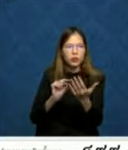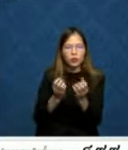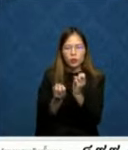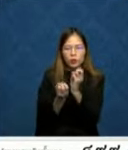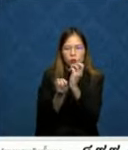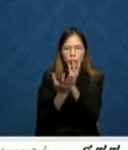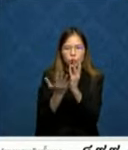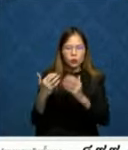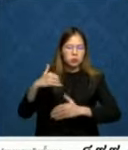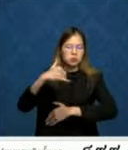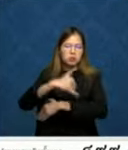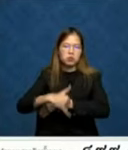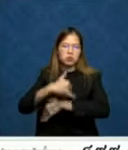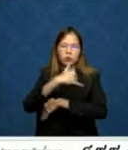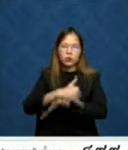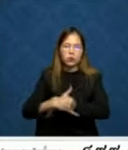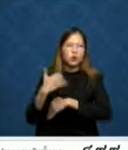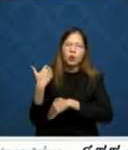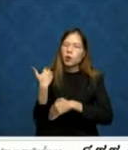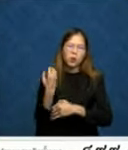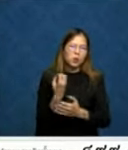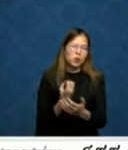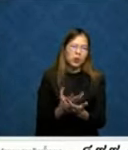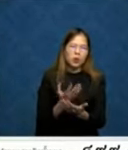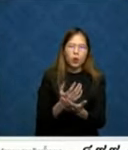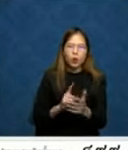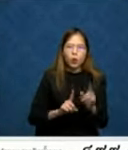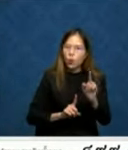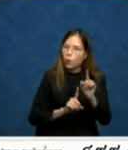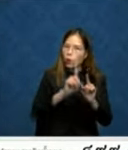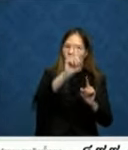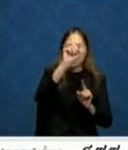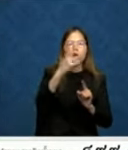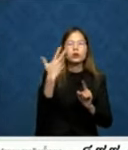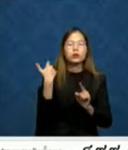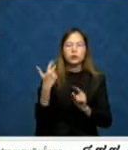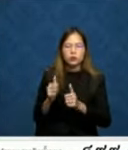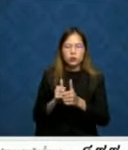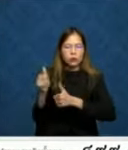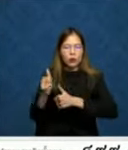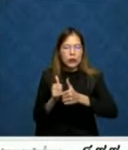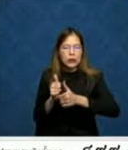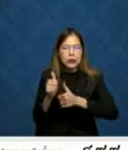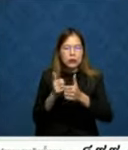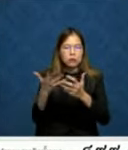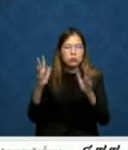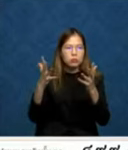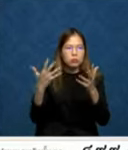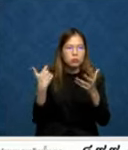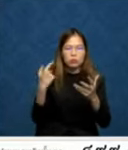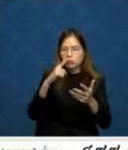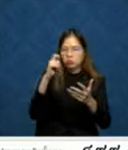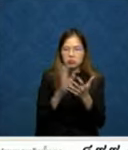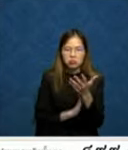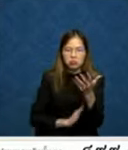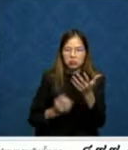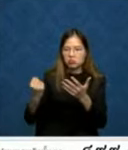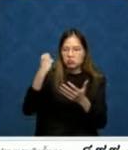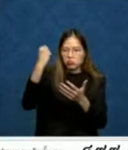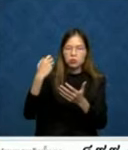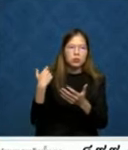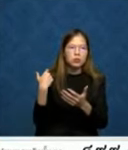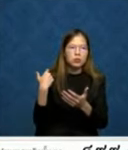ข่งขันจากต่างชาติเชี่ยวกรากขึ้นเรื่อยๆหากไม่มีกฎเกณฑ์การแข่งขันบังคับใช้ยักษ์ใหญ่ในประเทศสุดท้ายก็ต้อง